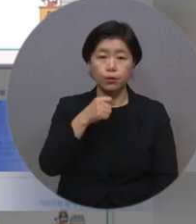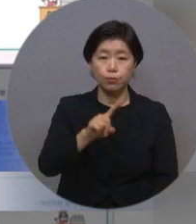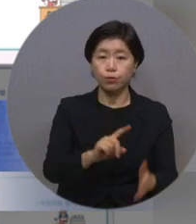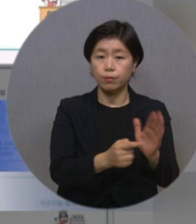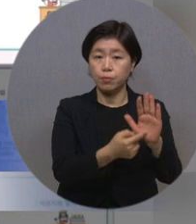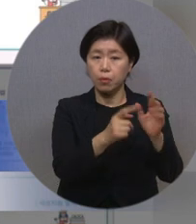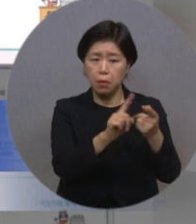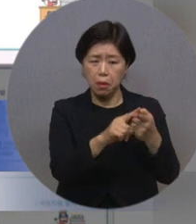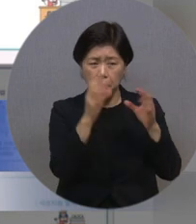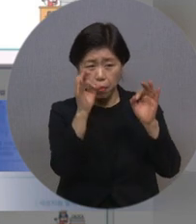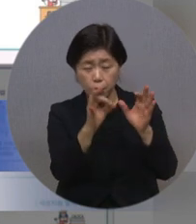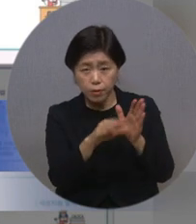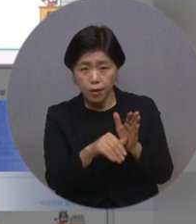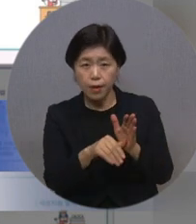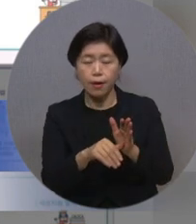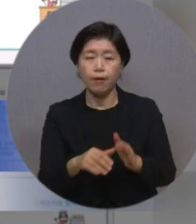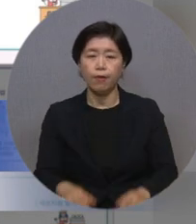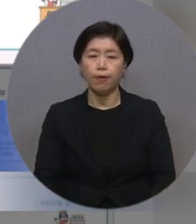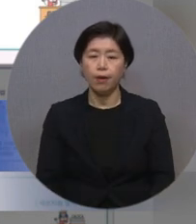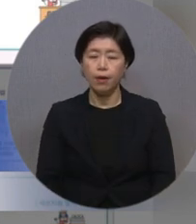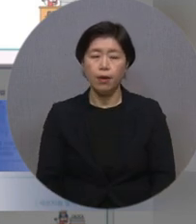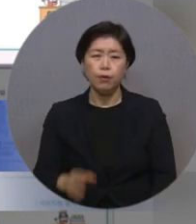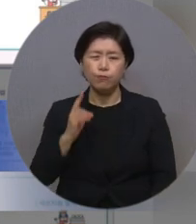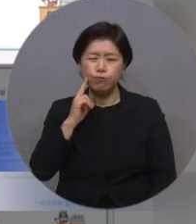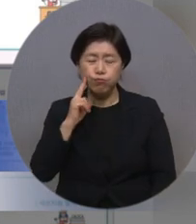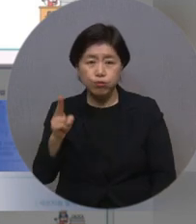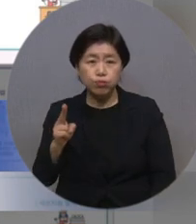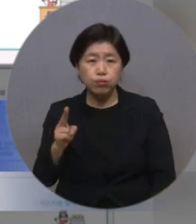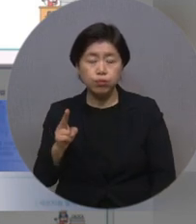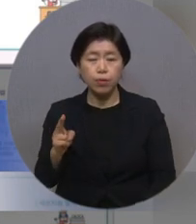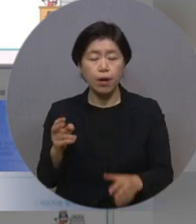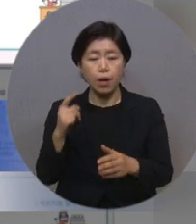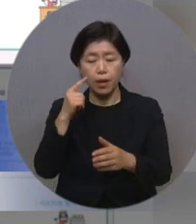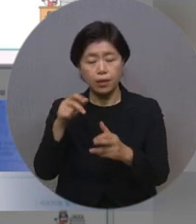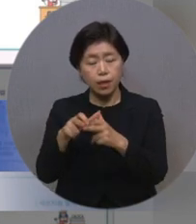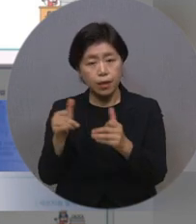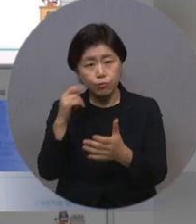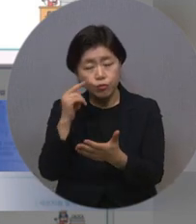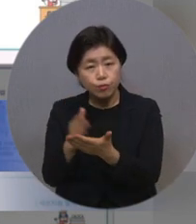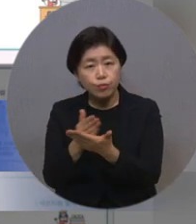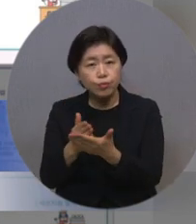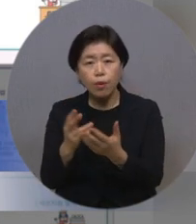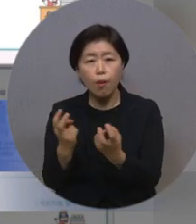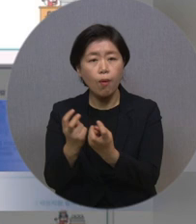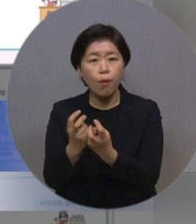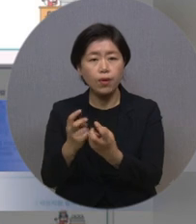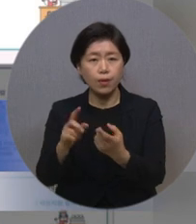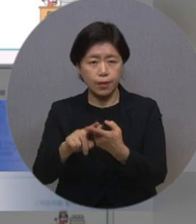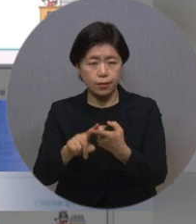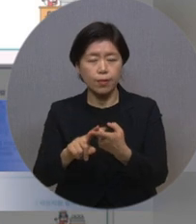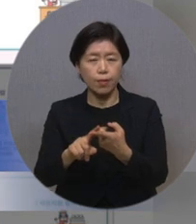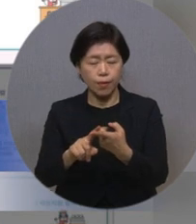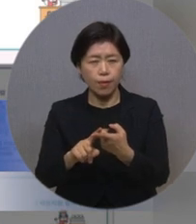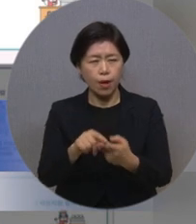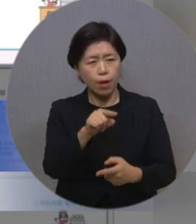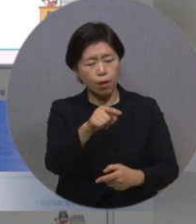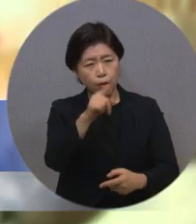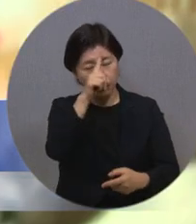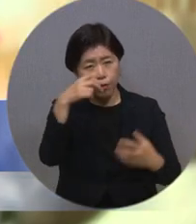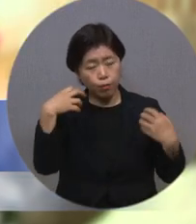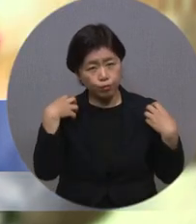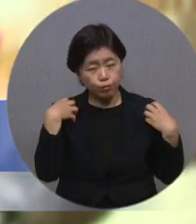대해 장에게는 발달장애인 중 최중증을 구분하는 새로운 등급제도를 부활시키려는 정부에게